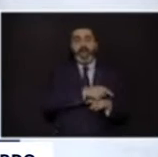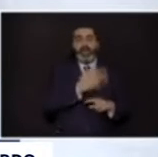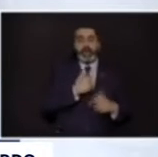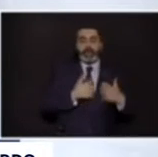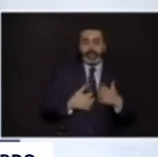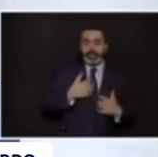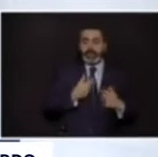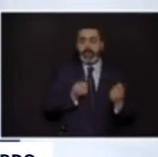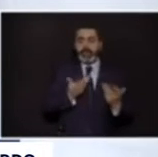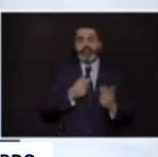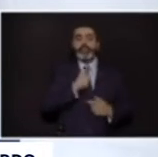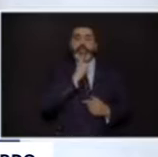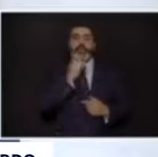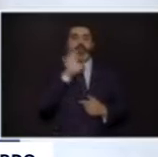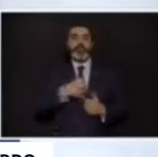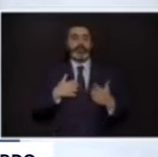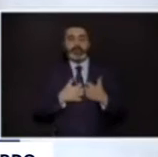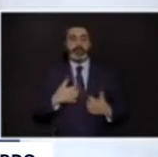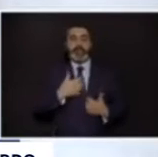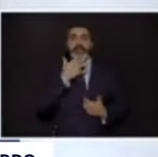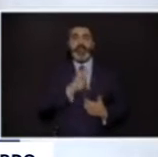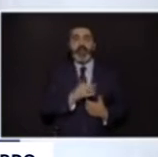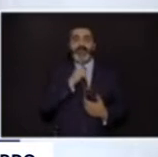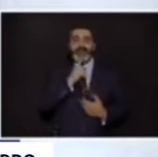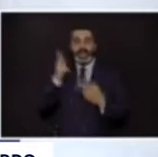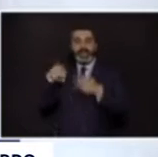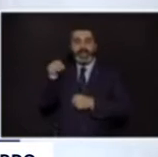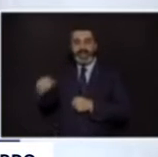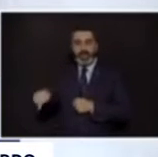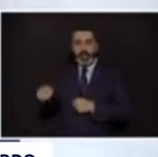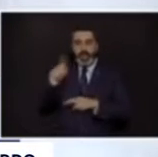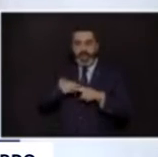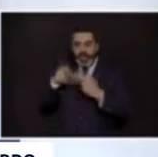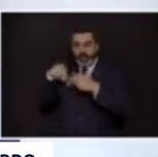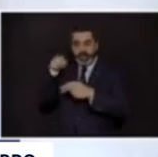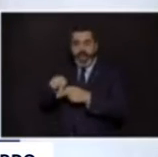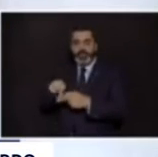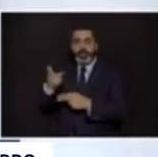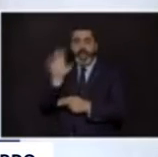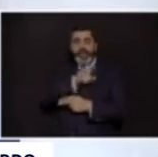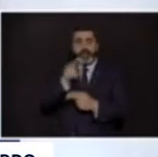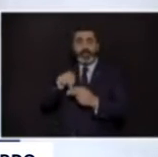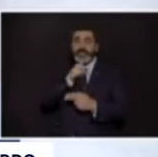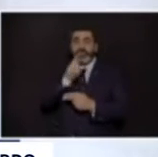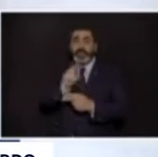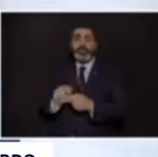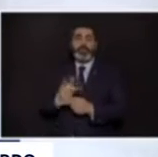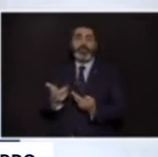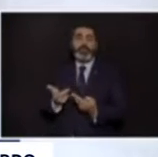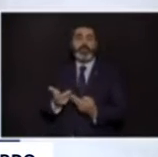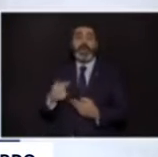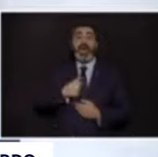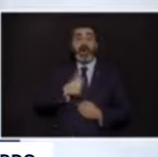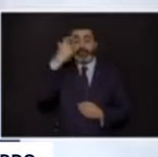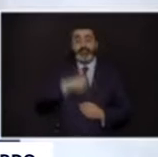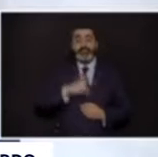ανησυχίες. Τα σύνορα αυτά δεν είναι μόνο ελληνικά σύνορα, είναι και ευρωπαϊκά σύνορα και βρίσκομαι εδώ σήμερα ως Ευρωπαία